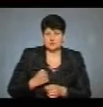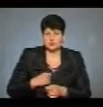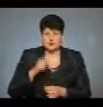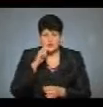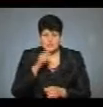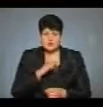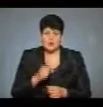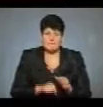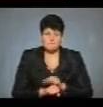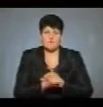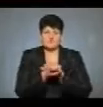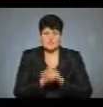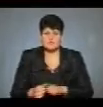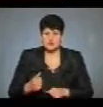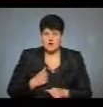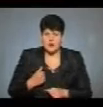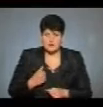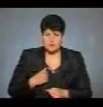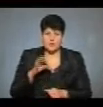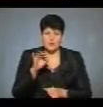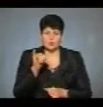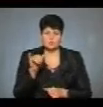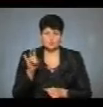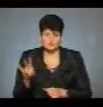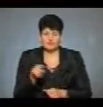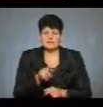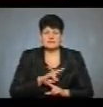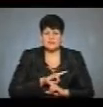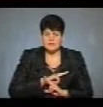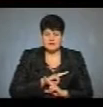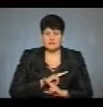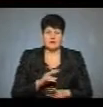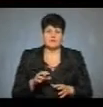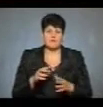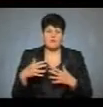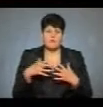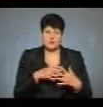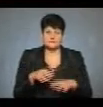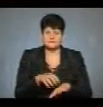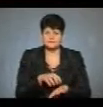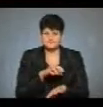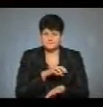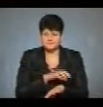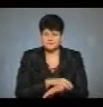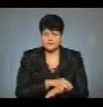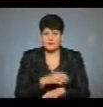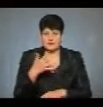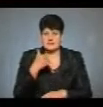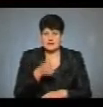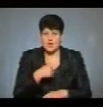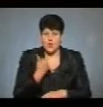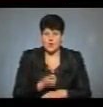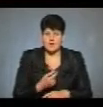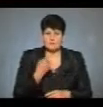армії, учасників збройного підпілля ОУН. Вони загинули в боях з більшовиками у 1940-50-х роках. Про це